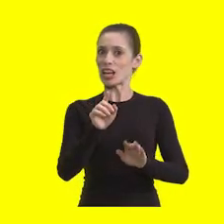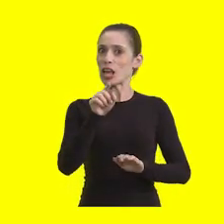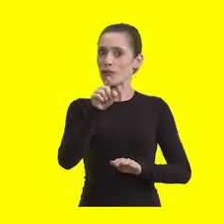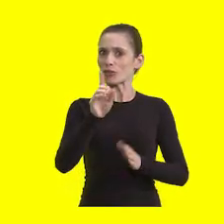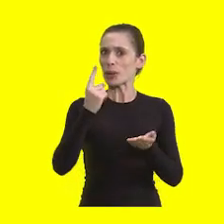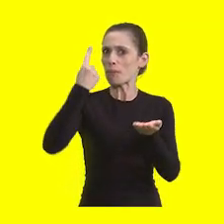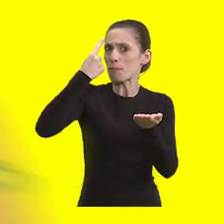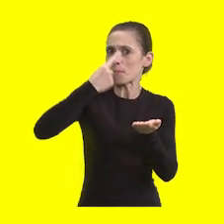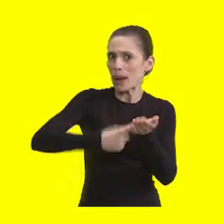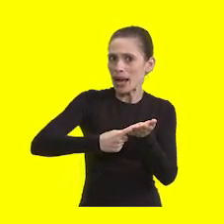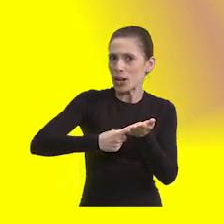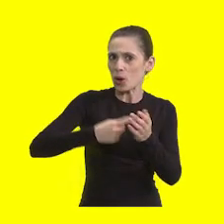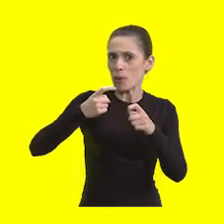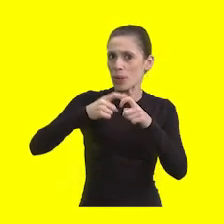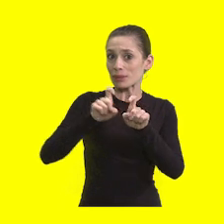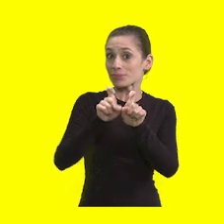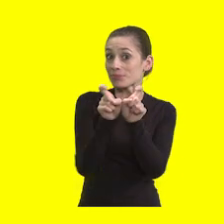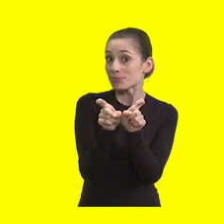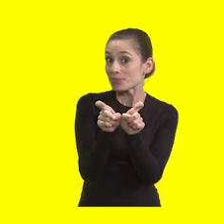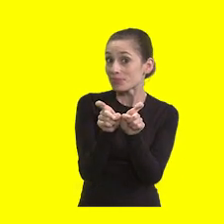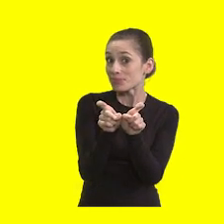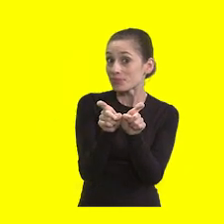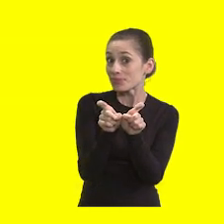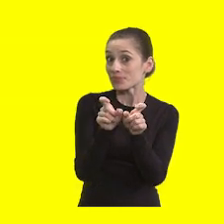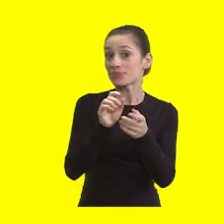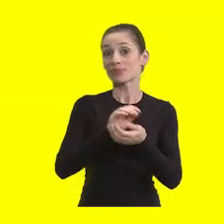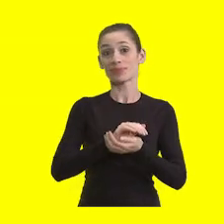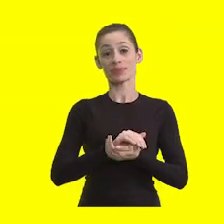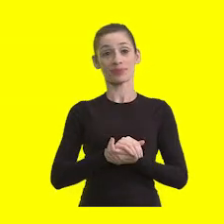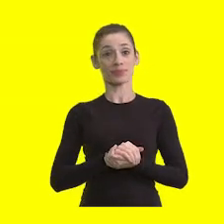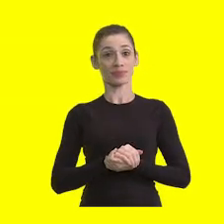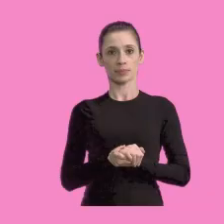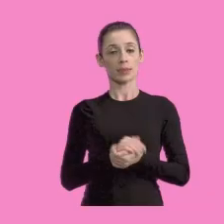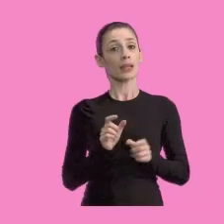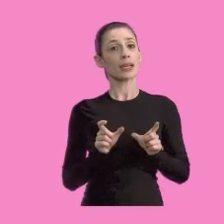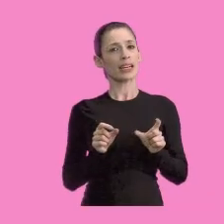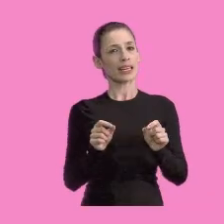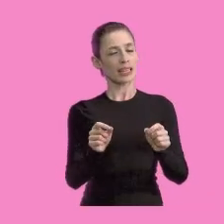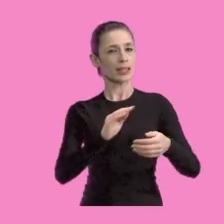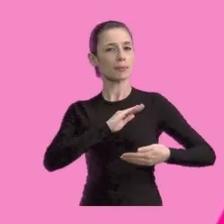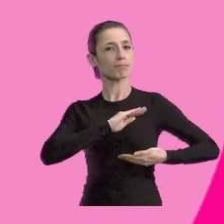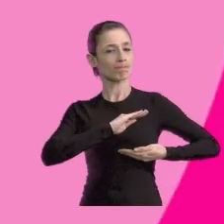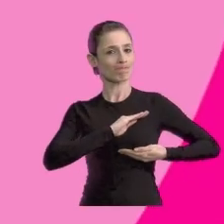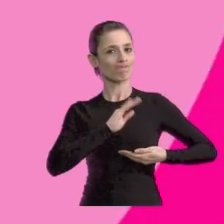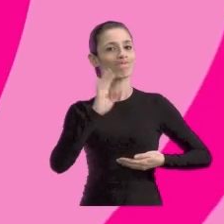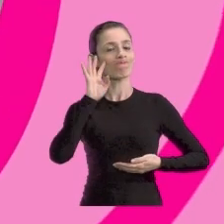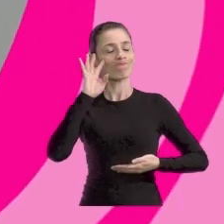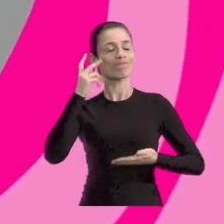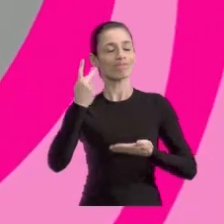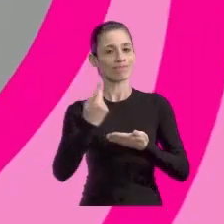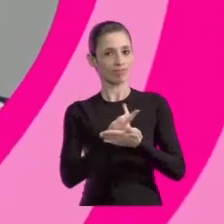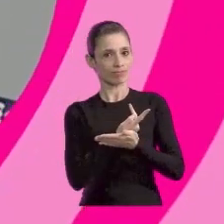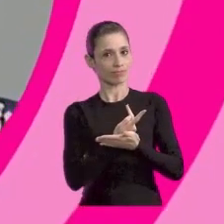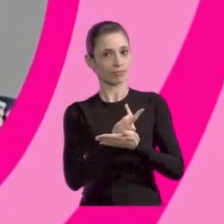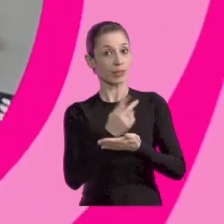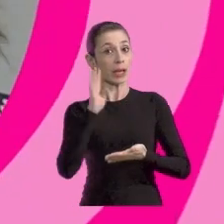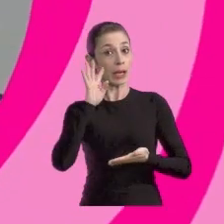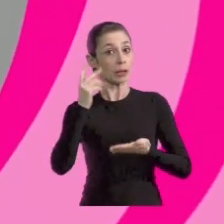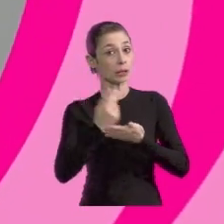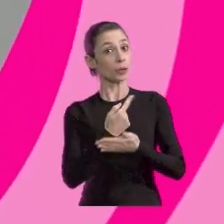Então, já marcou sua consulta no ginecologista? Câncer de mama acontece.